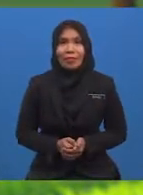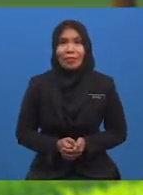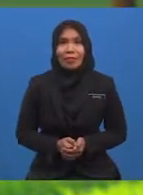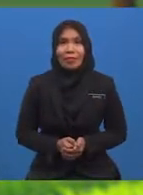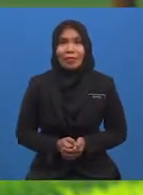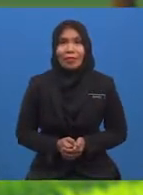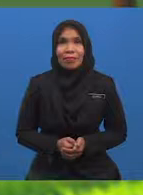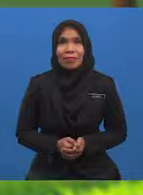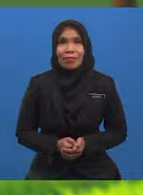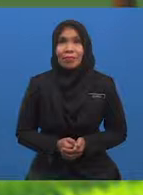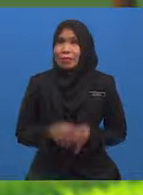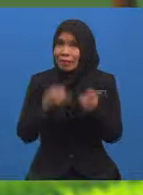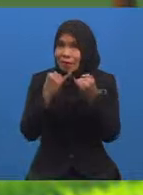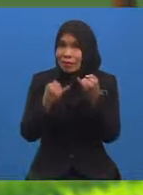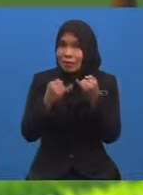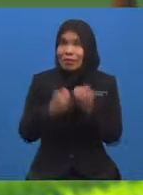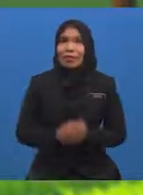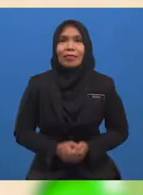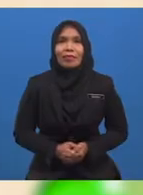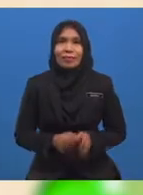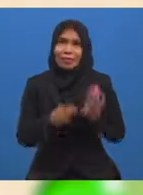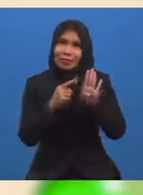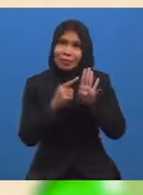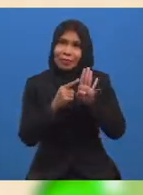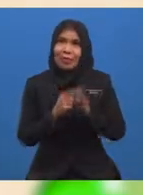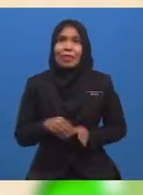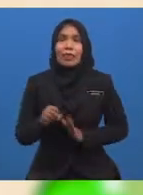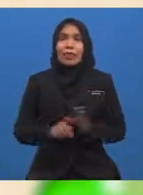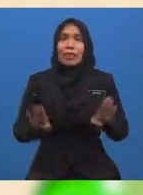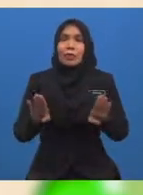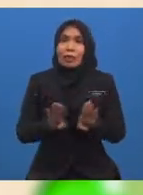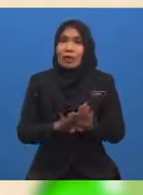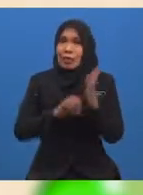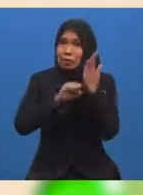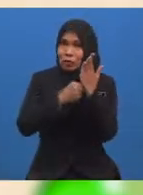Kepentingan yang terakhir ialah sebagai sumber